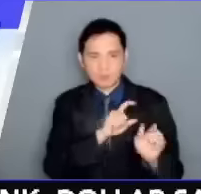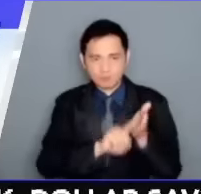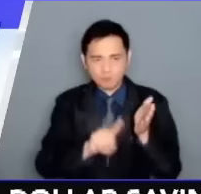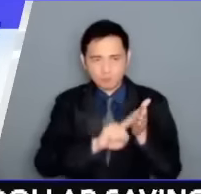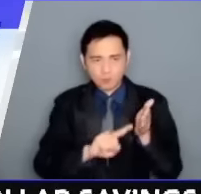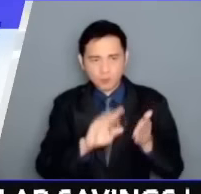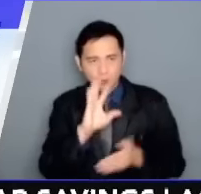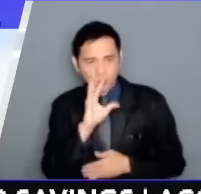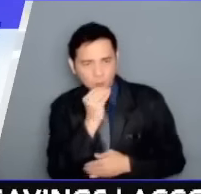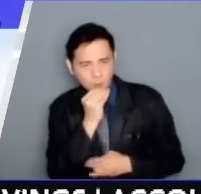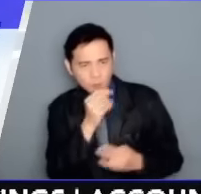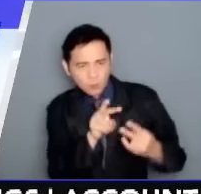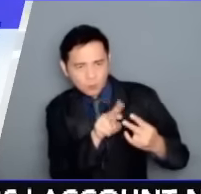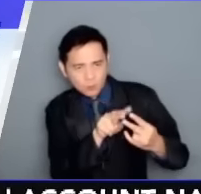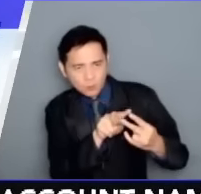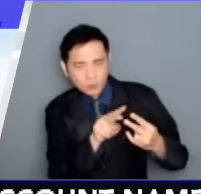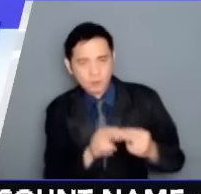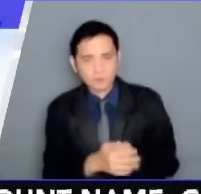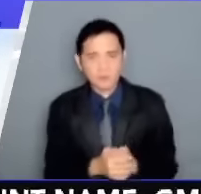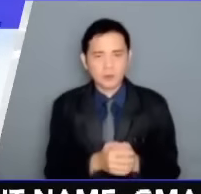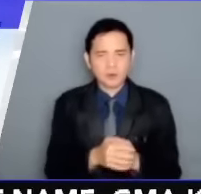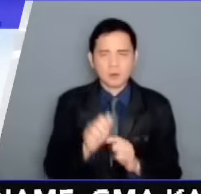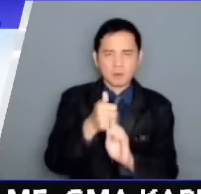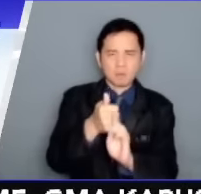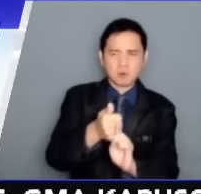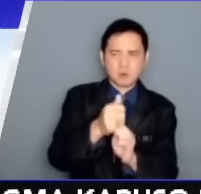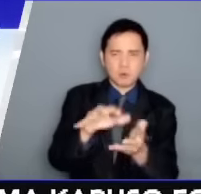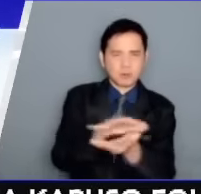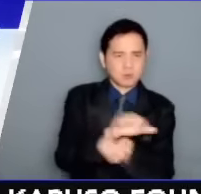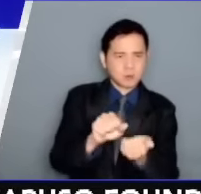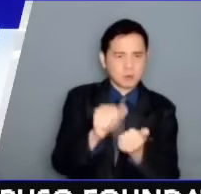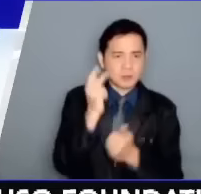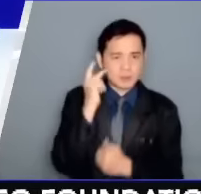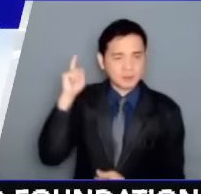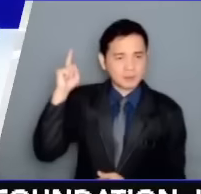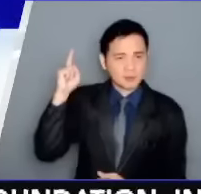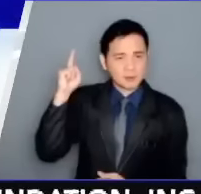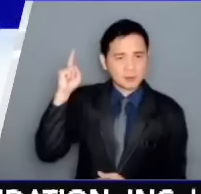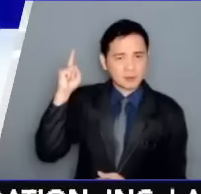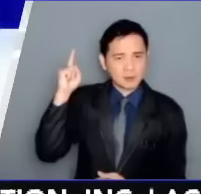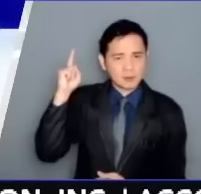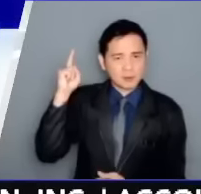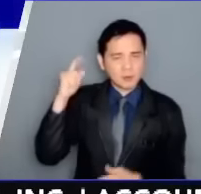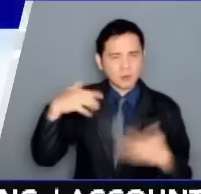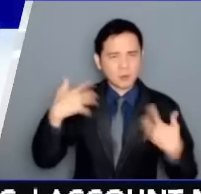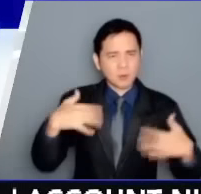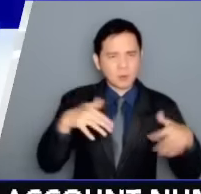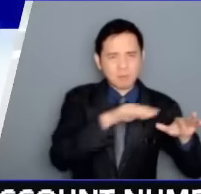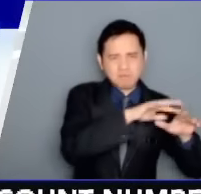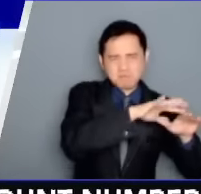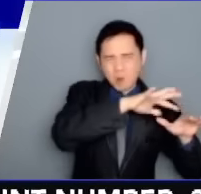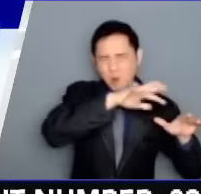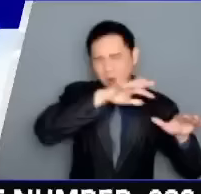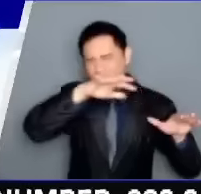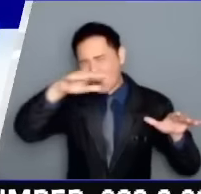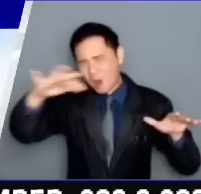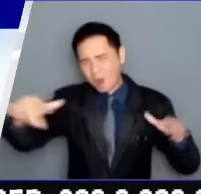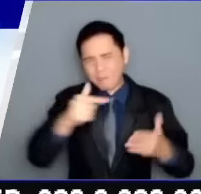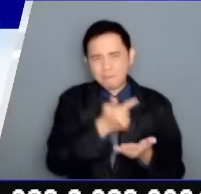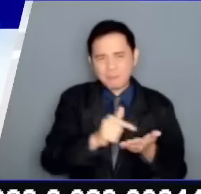pinsala na idinulot ng pagbaha sa isang subdivis ng Barangay kahit saan tumingin Tambak ang mga basura inanod din na